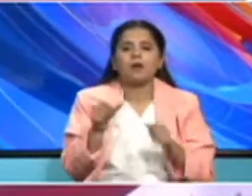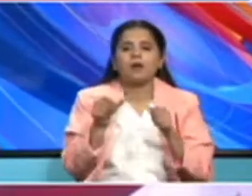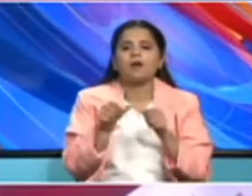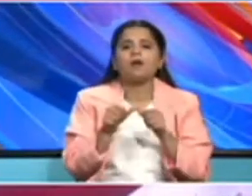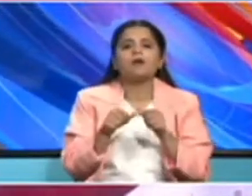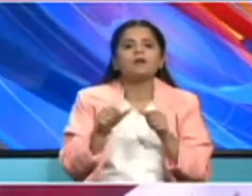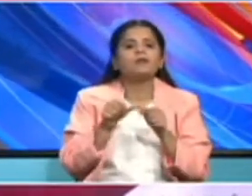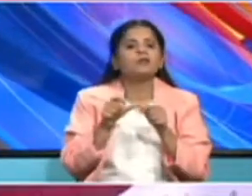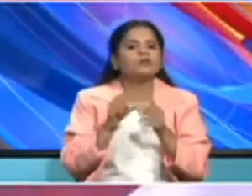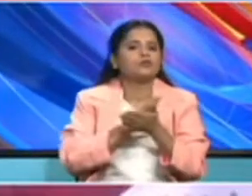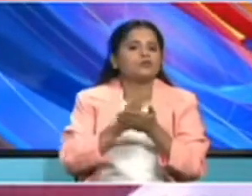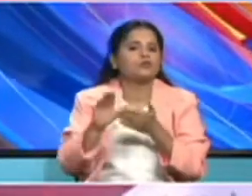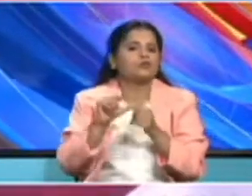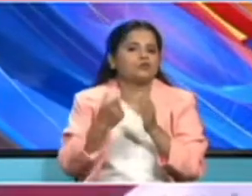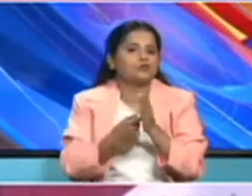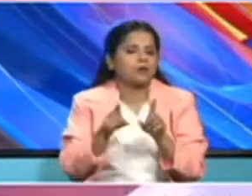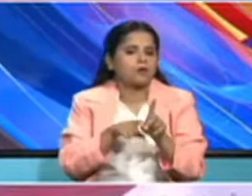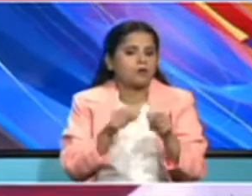आचार्य देवव्रत जी,